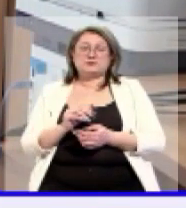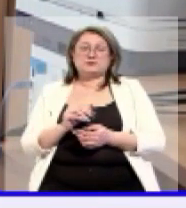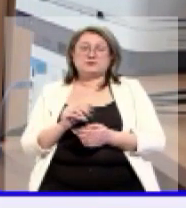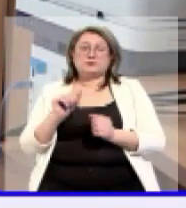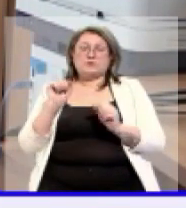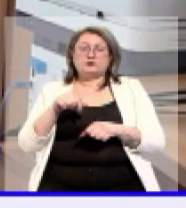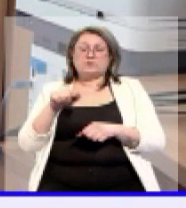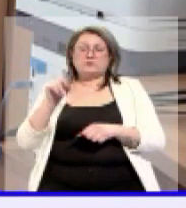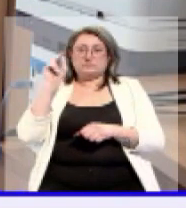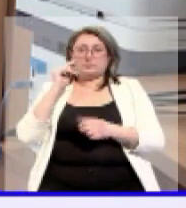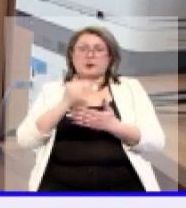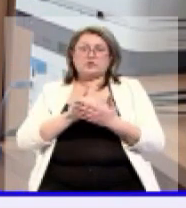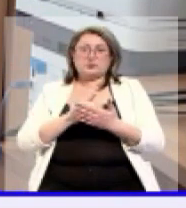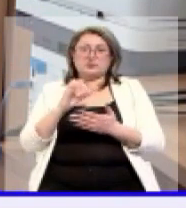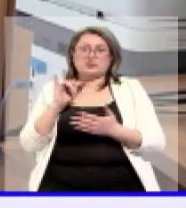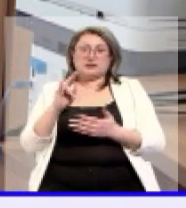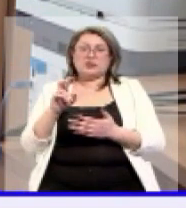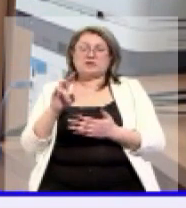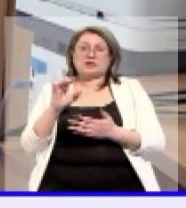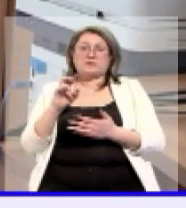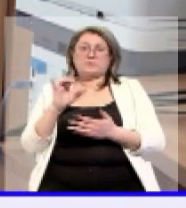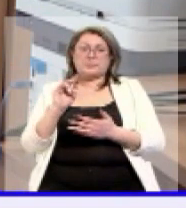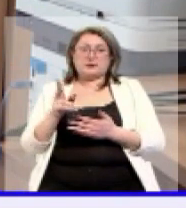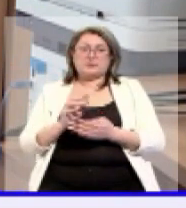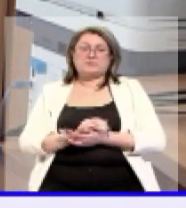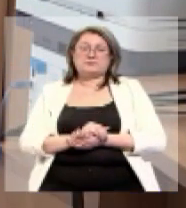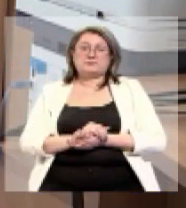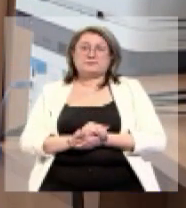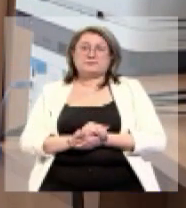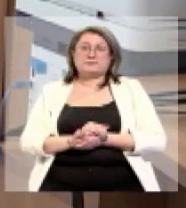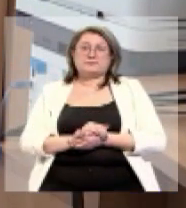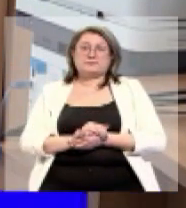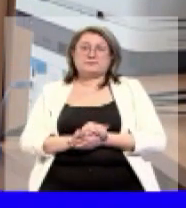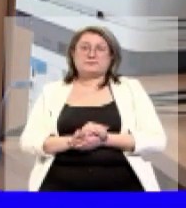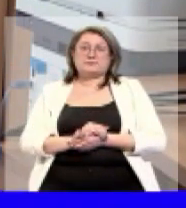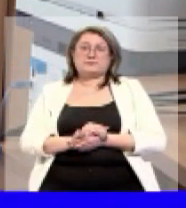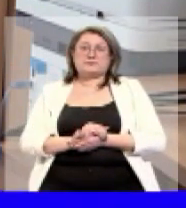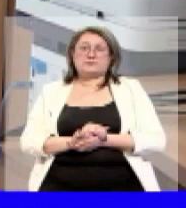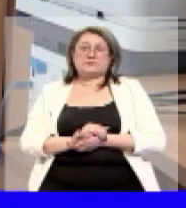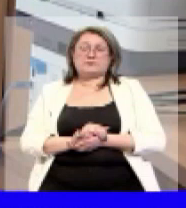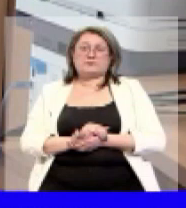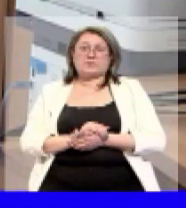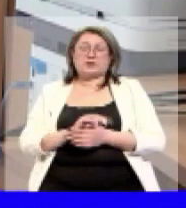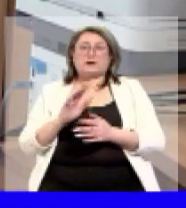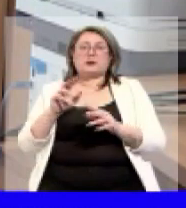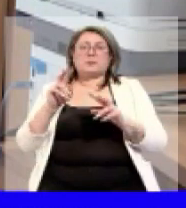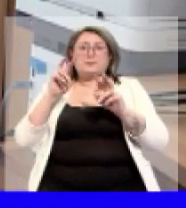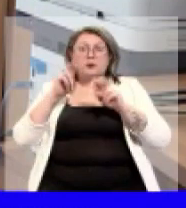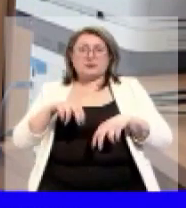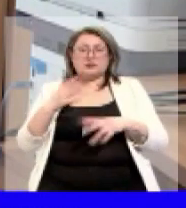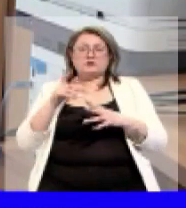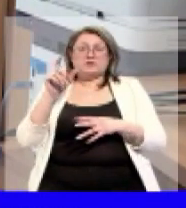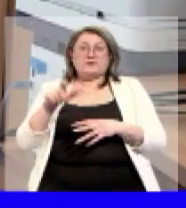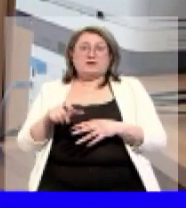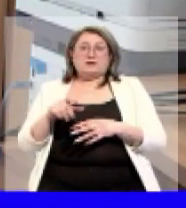болады. Бірінші бизнес еңбекке өтіп, онда тексерістен өтеді адамдар. Егер барлық, мысалы, жұмыссыз ретінде